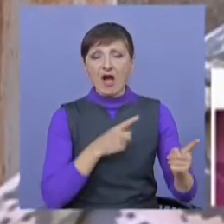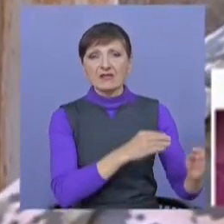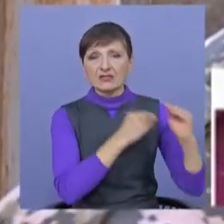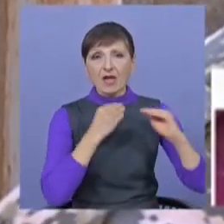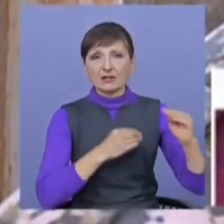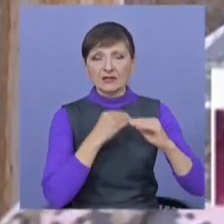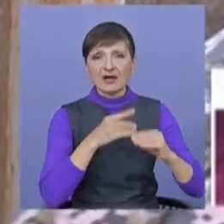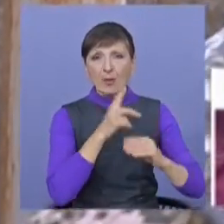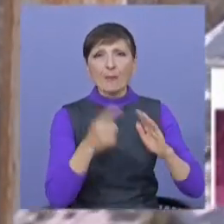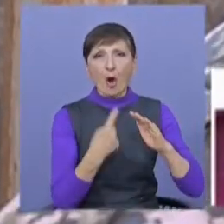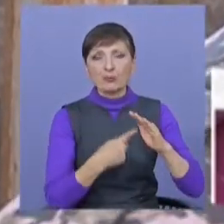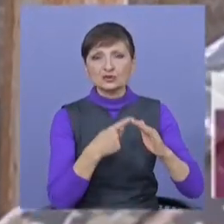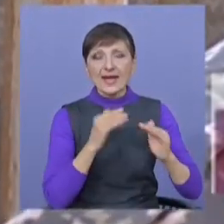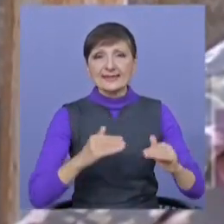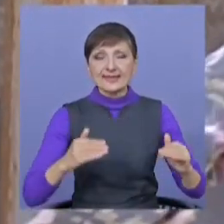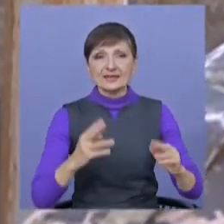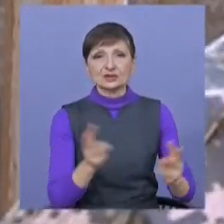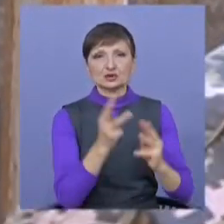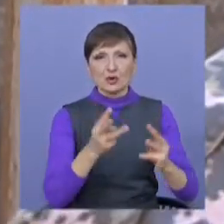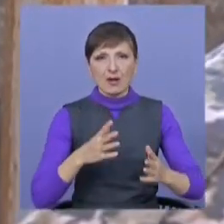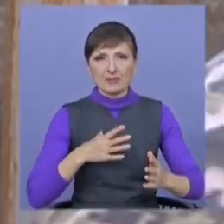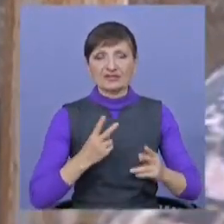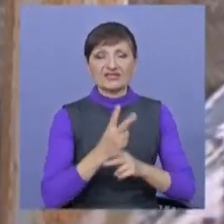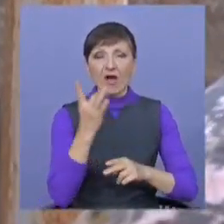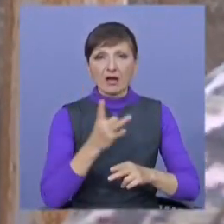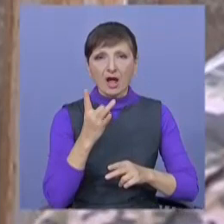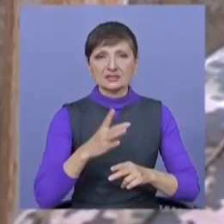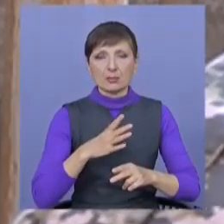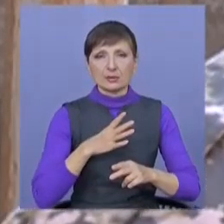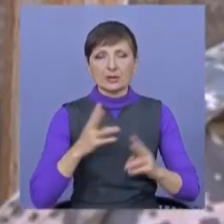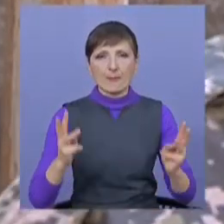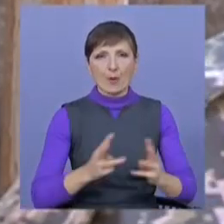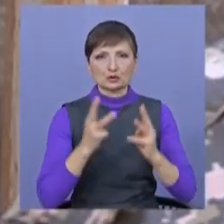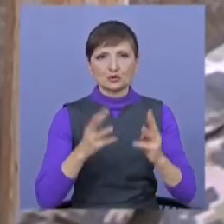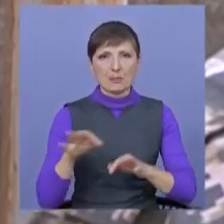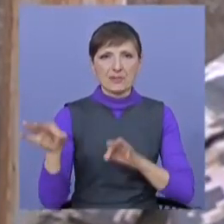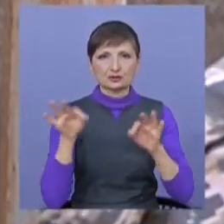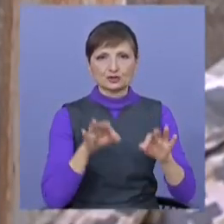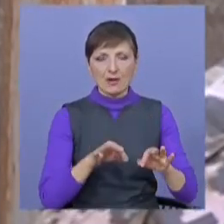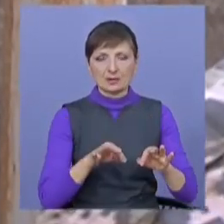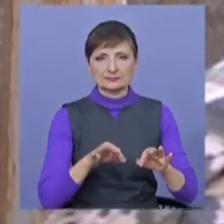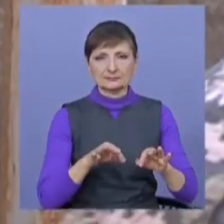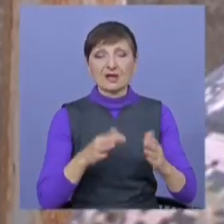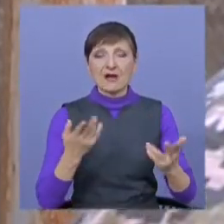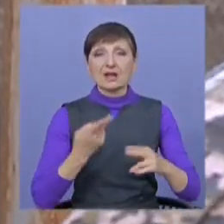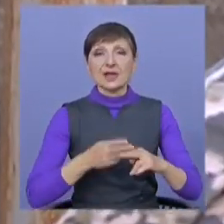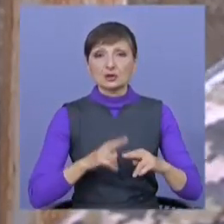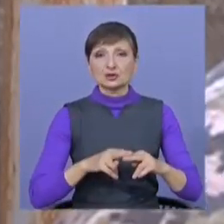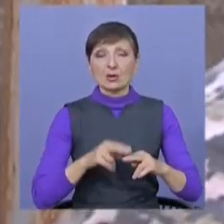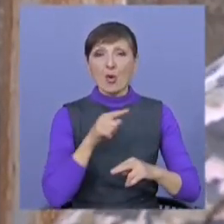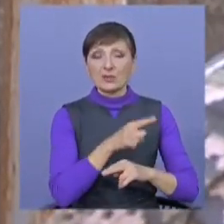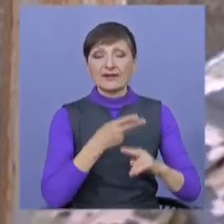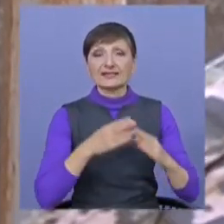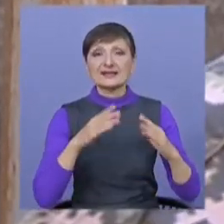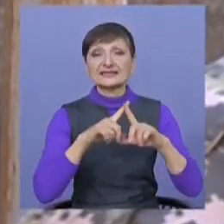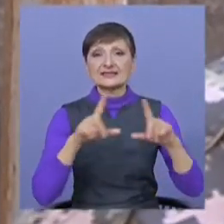все. И детишки маленькие пробегают, зажигали. Два раза или три раза пожарные приезжали. Так что он, это